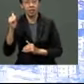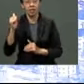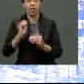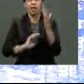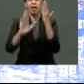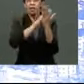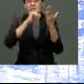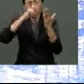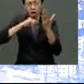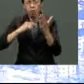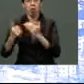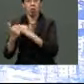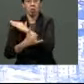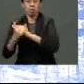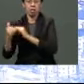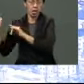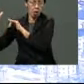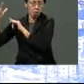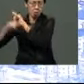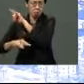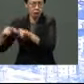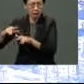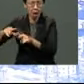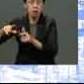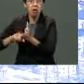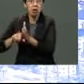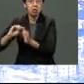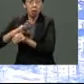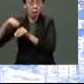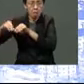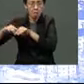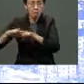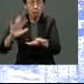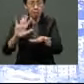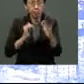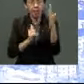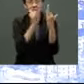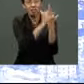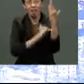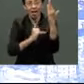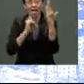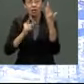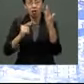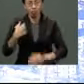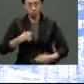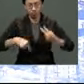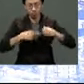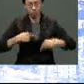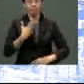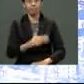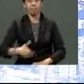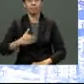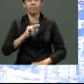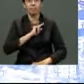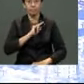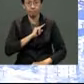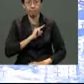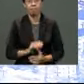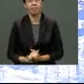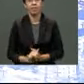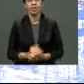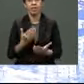ได้ไม่นำเชื้อจากข้างนอกมาแล้วเราก็มีการเดินทางกันภายในประเทศแล้วดีๆทุกคนก็ดูแลสุขภาพกันได้ดีการฟื้นฟู